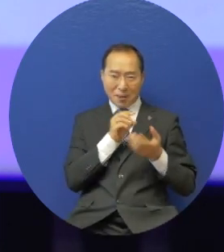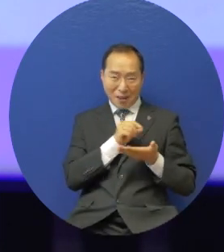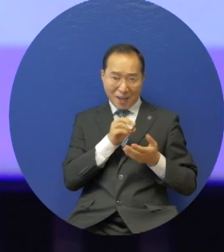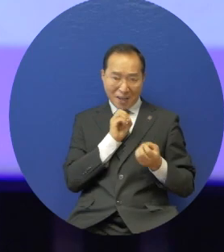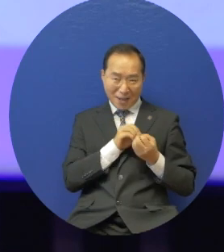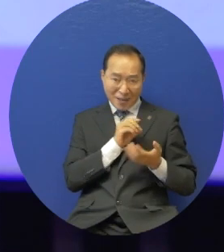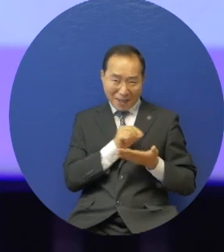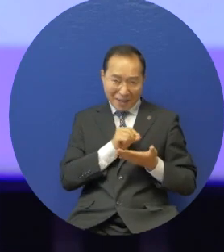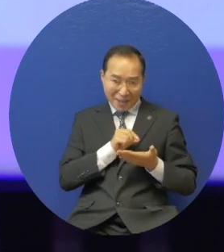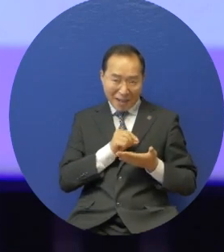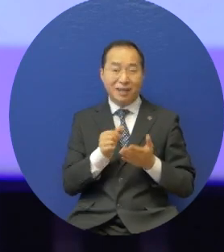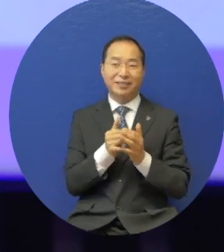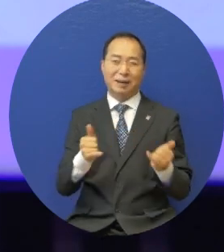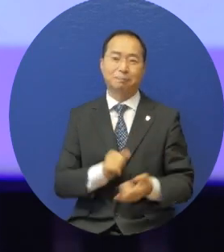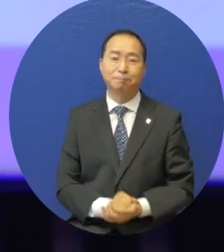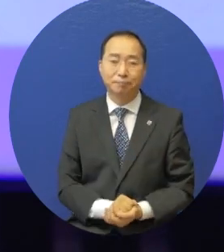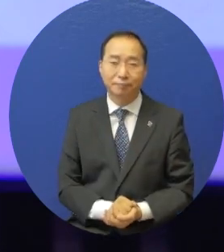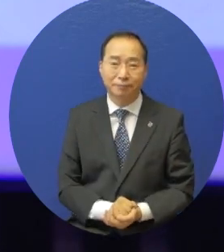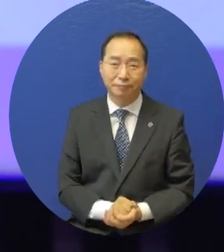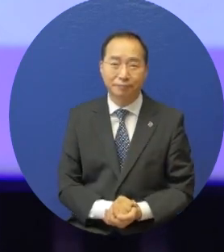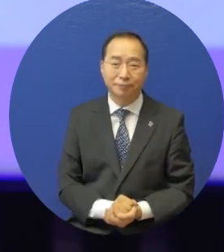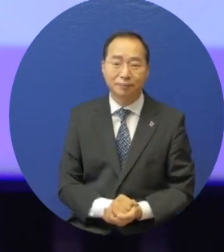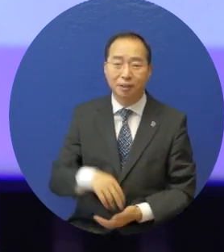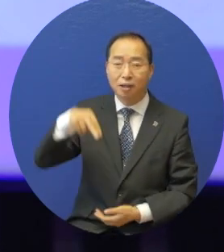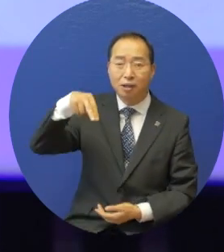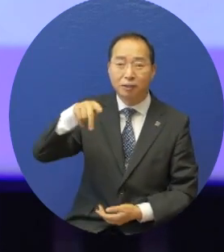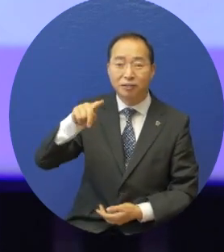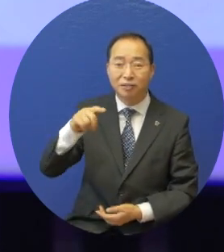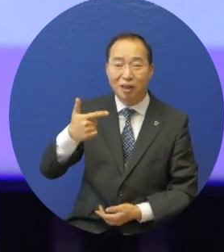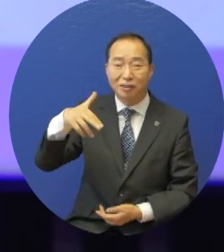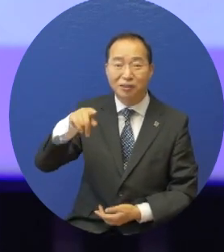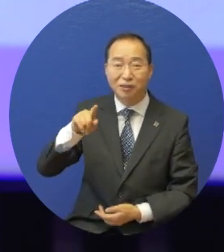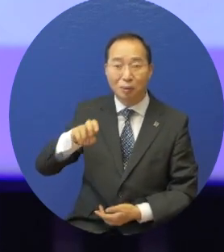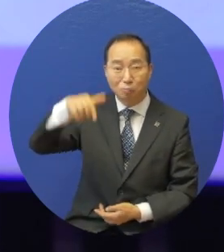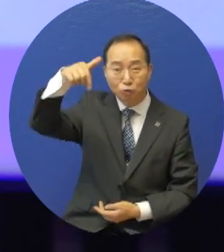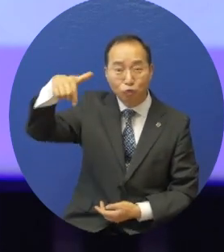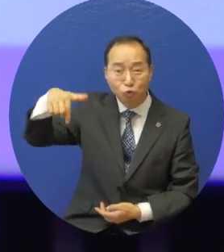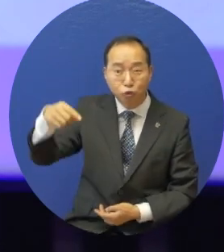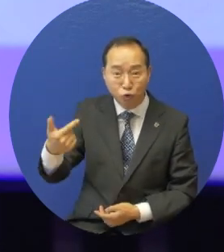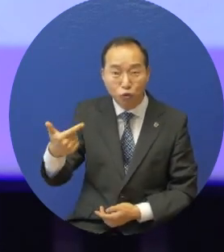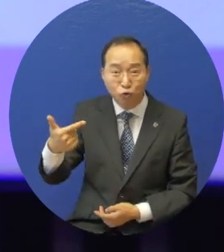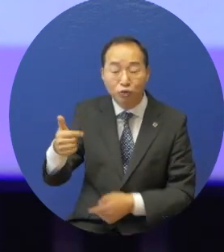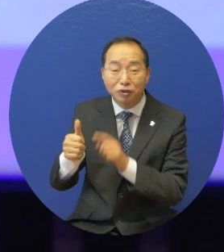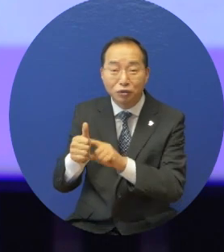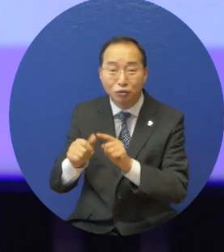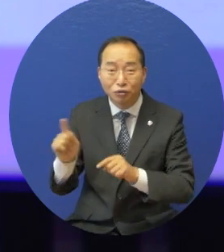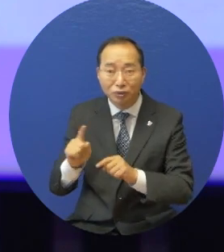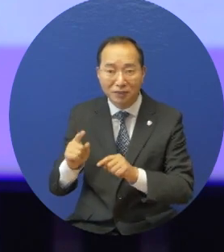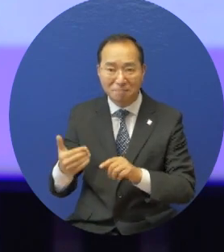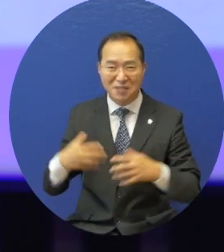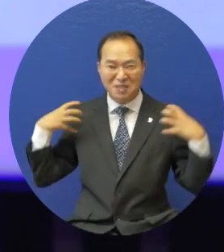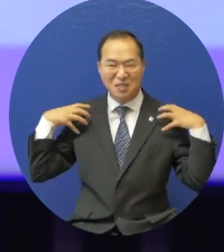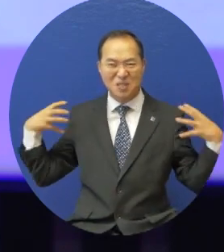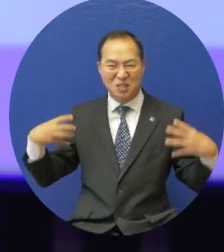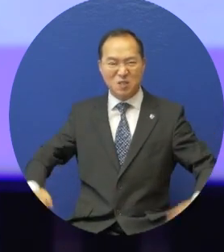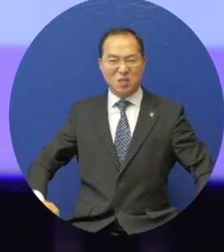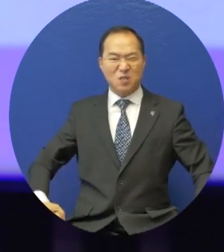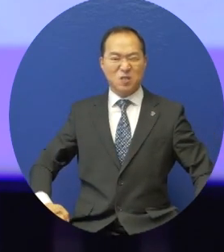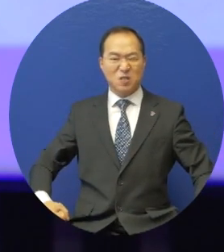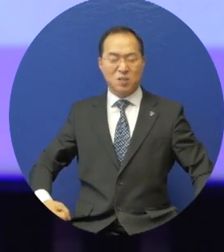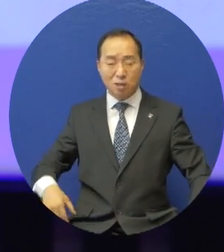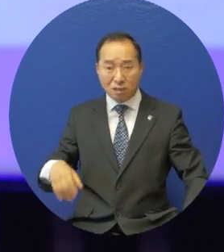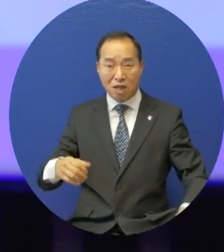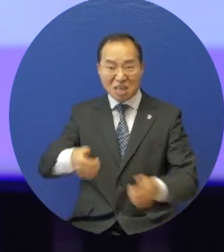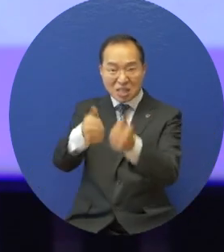선접군, 안 들어보셨죠? 선접군은 뭔지 아세요? 굉장한, 아주 힘센 남자들을 미리 보내가지고 좋은